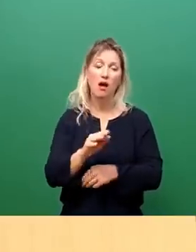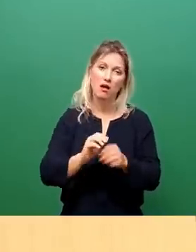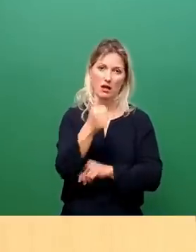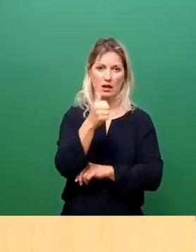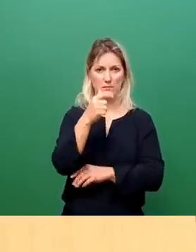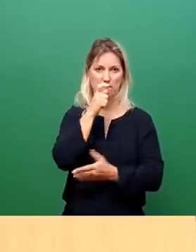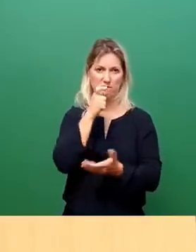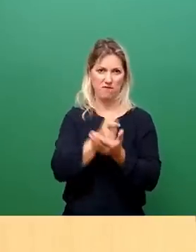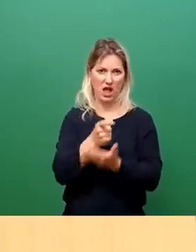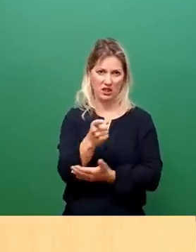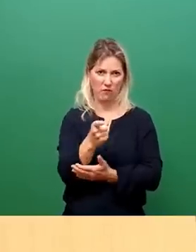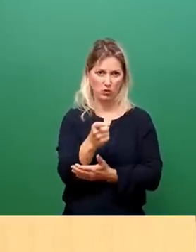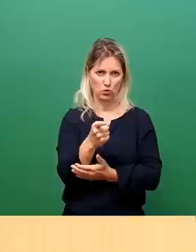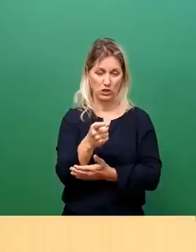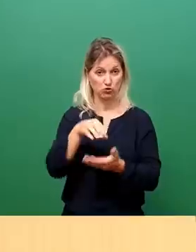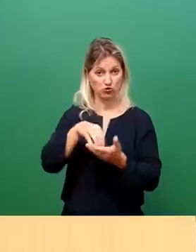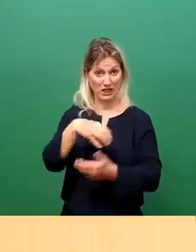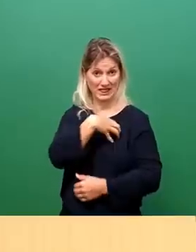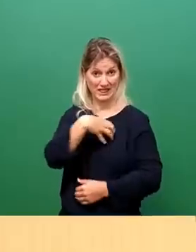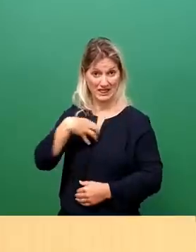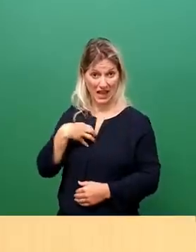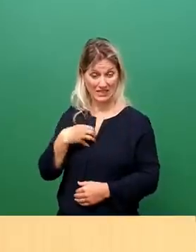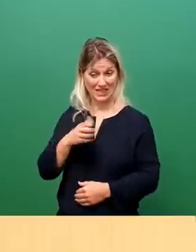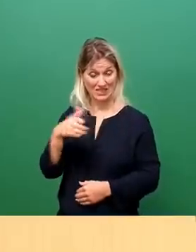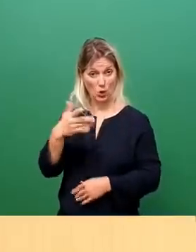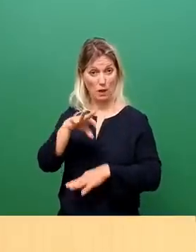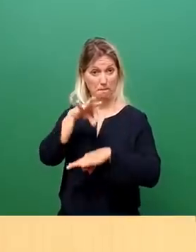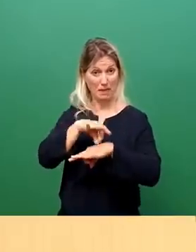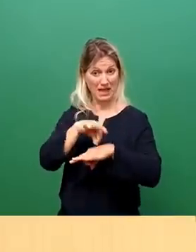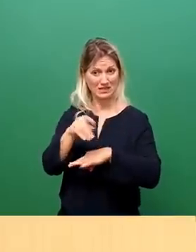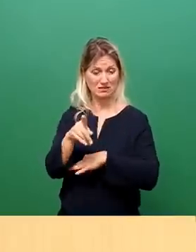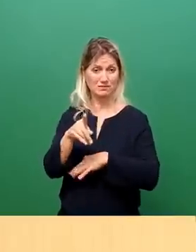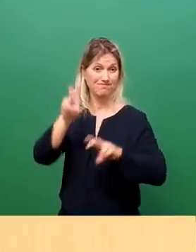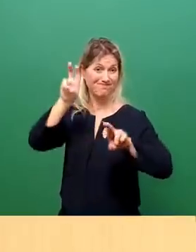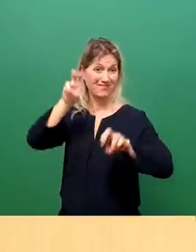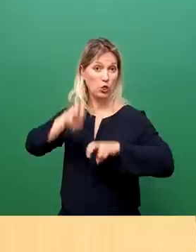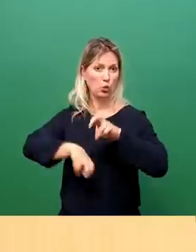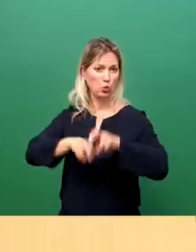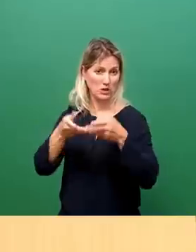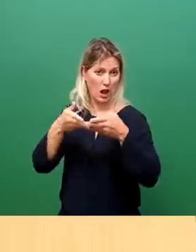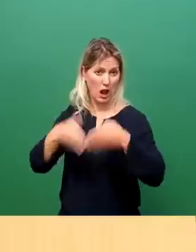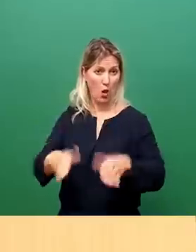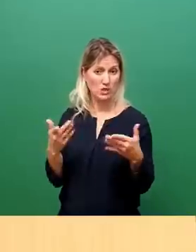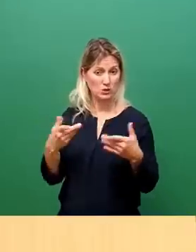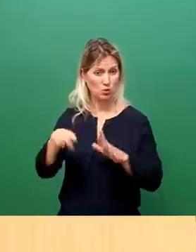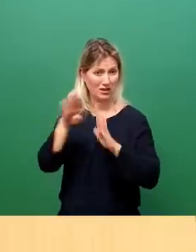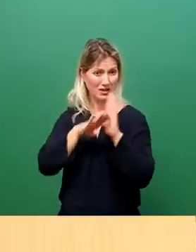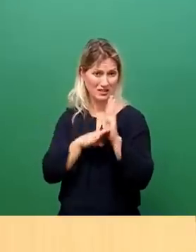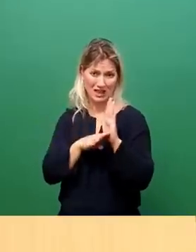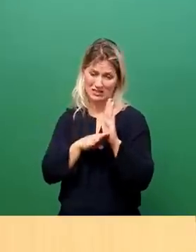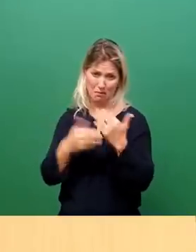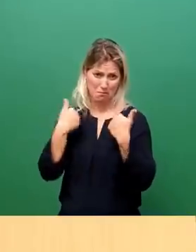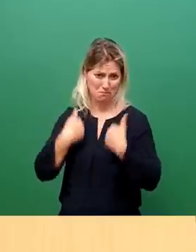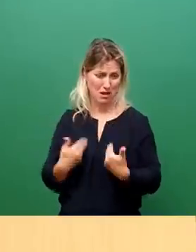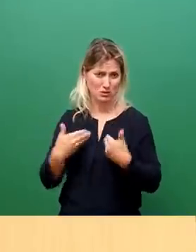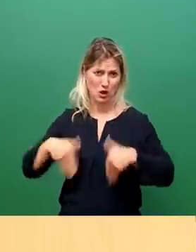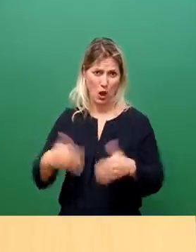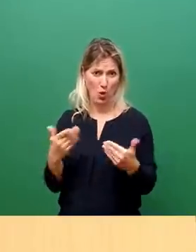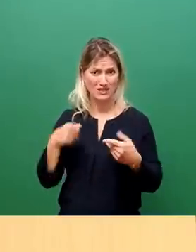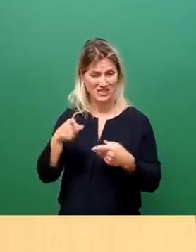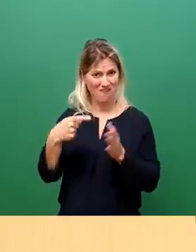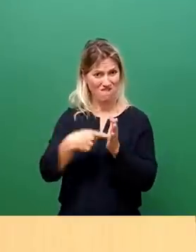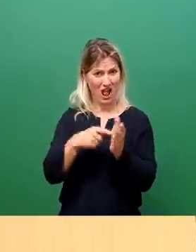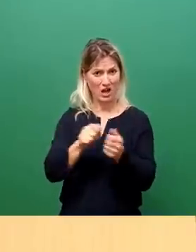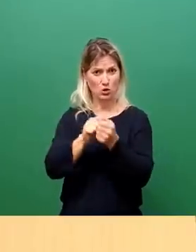bevor die Stadt Dresden dieses medizinisch nutzlose und unmenschliche Gesetz praktisch umsetzt, bitte ich Sie, Herr